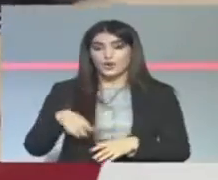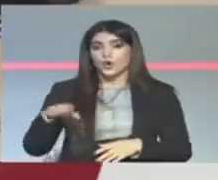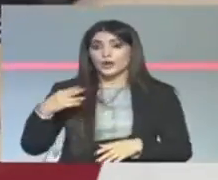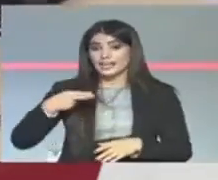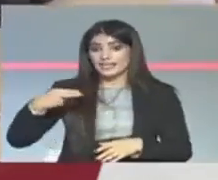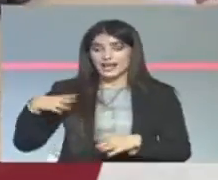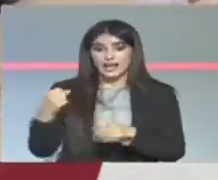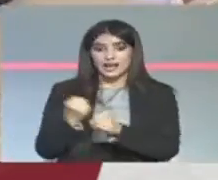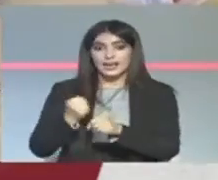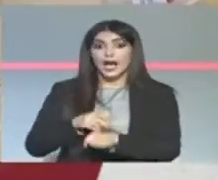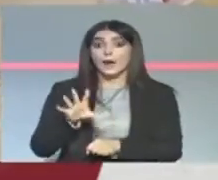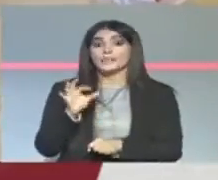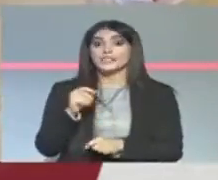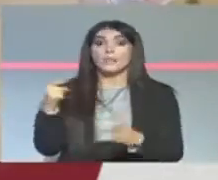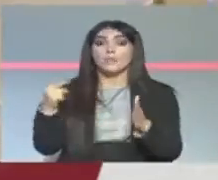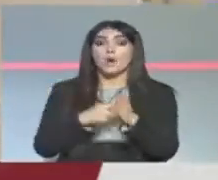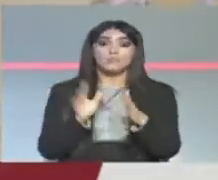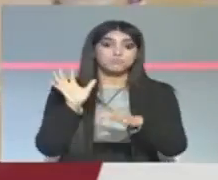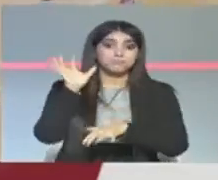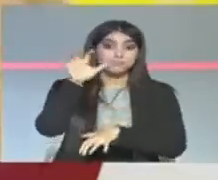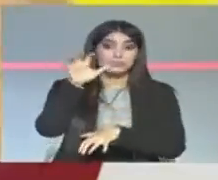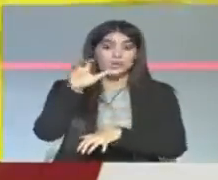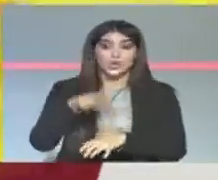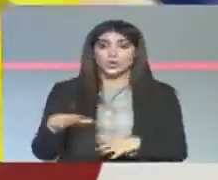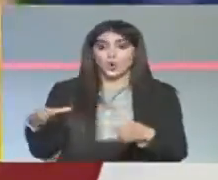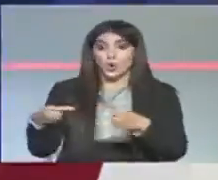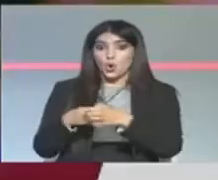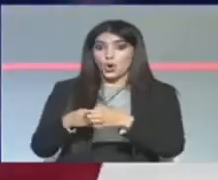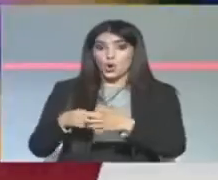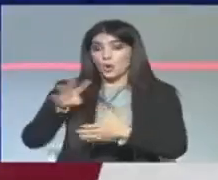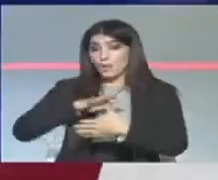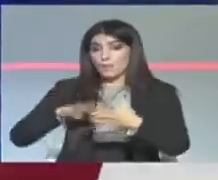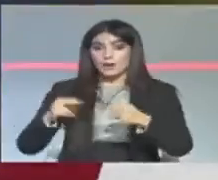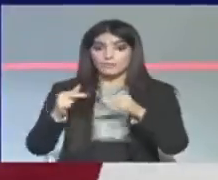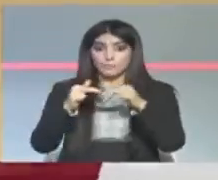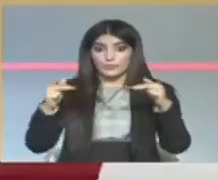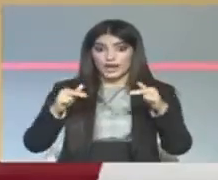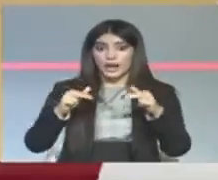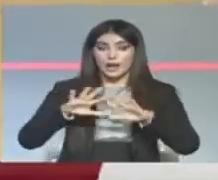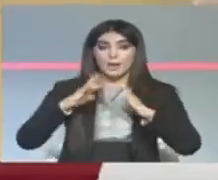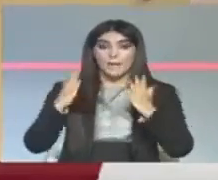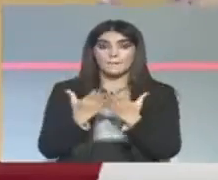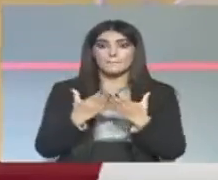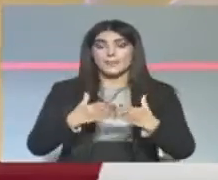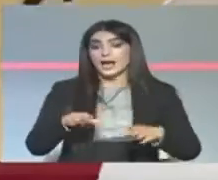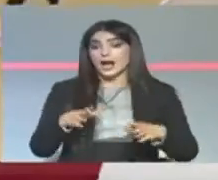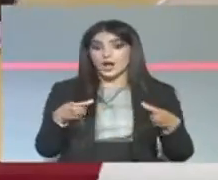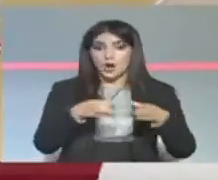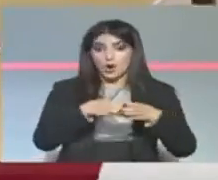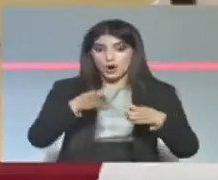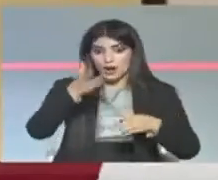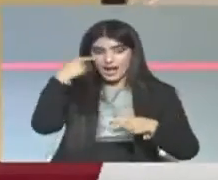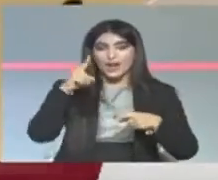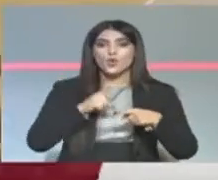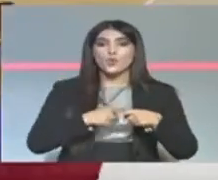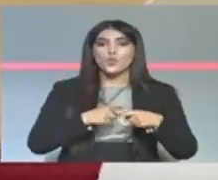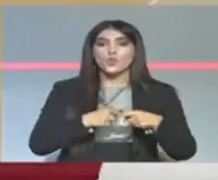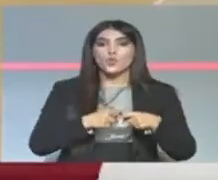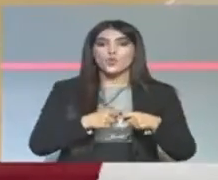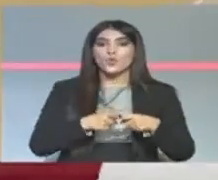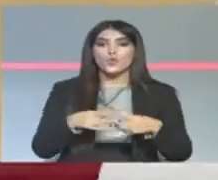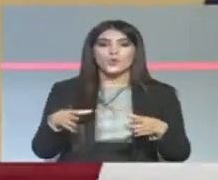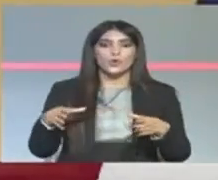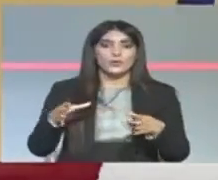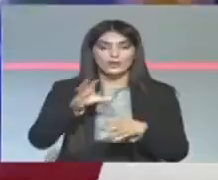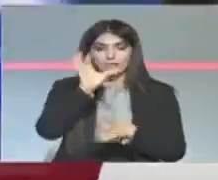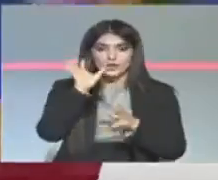سجلها خمسين نقطه ويتصدر برشلونه الترتيب العام متقدما على اولمبياكوس اليوناني وسياسيه